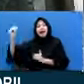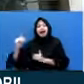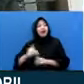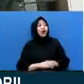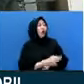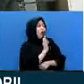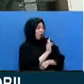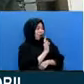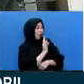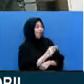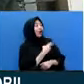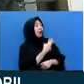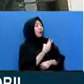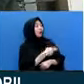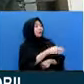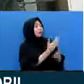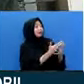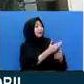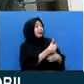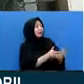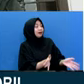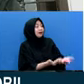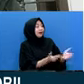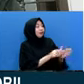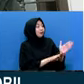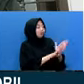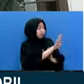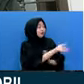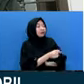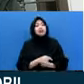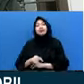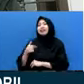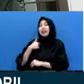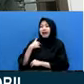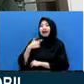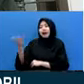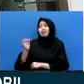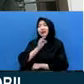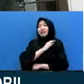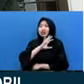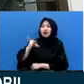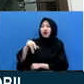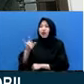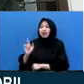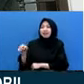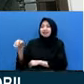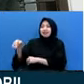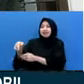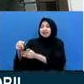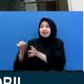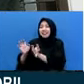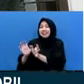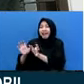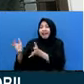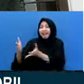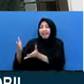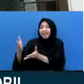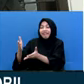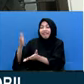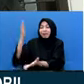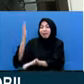menggerakkan ekonomiarakat kepada Presiden Joko Widodo yang telah menetapkan ee